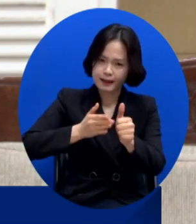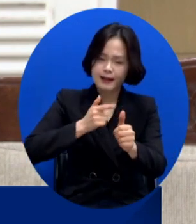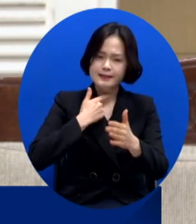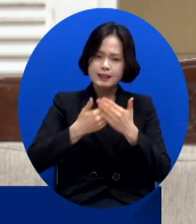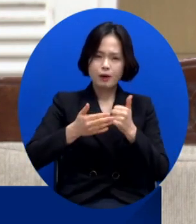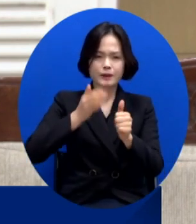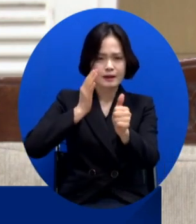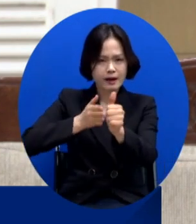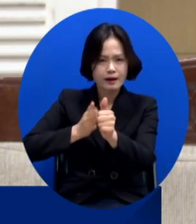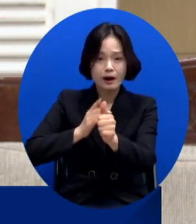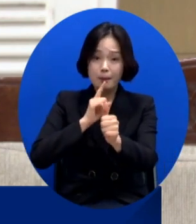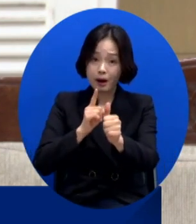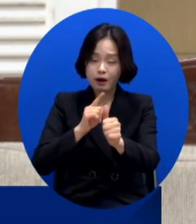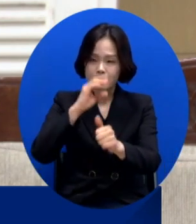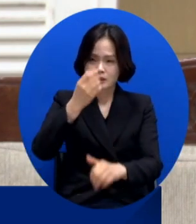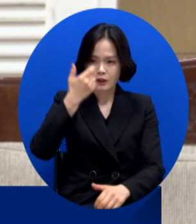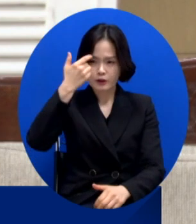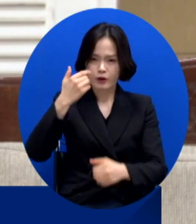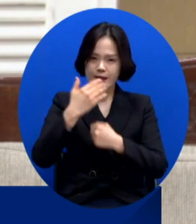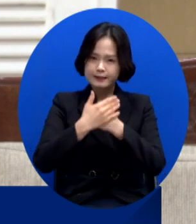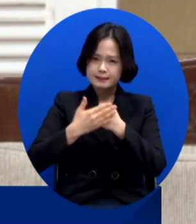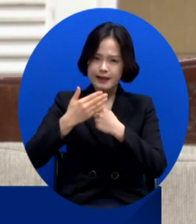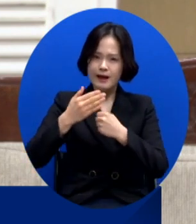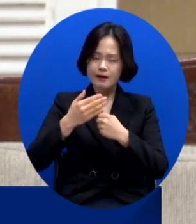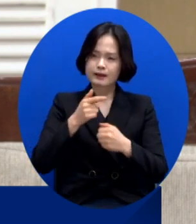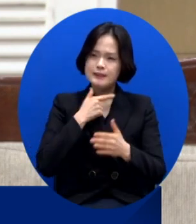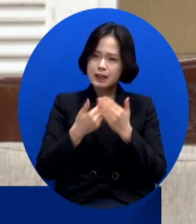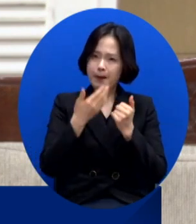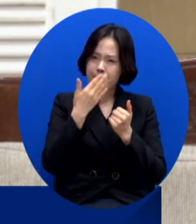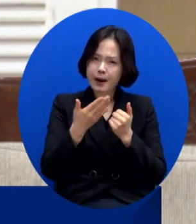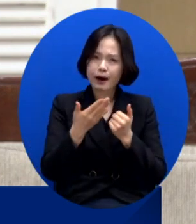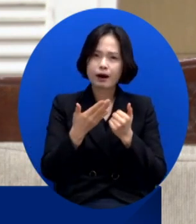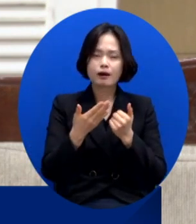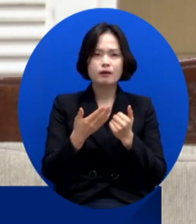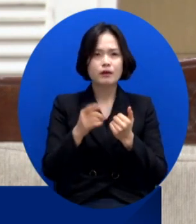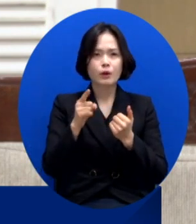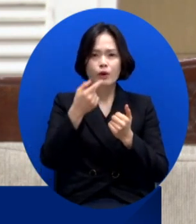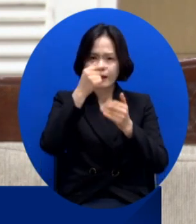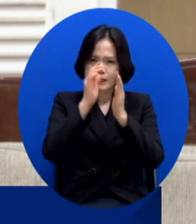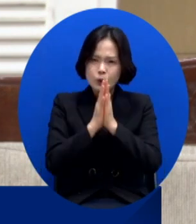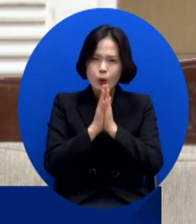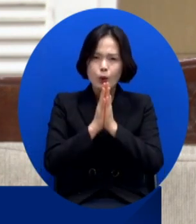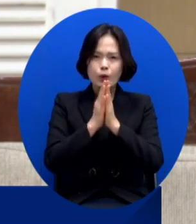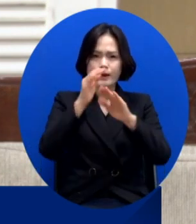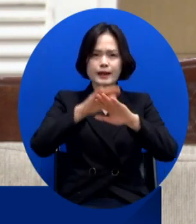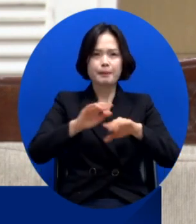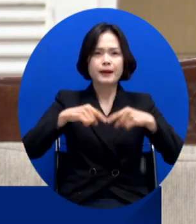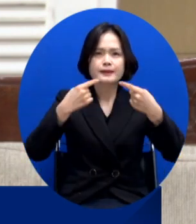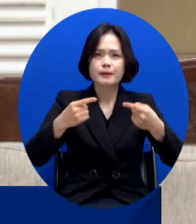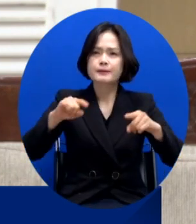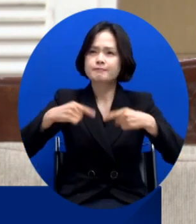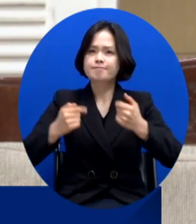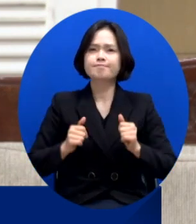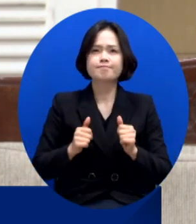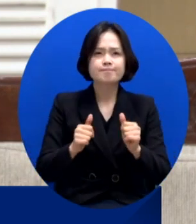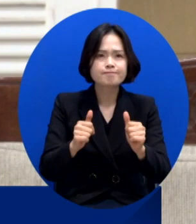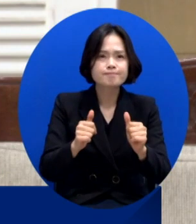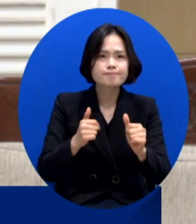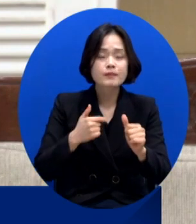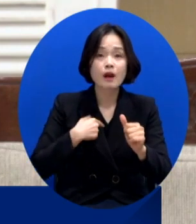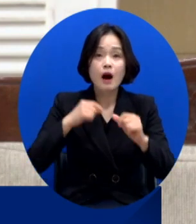성령의 은사를 받을 수 있는 목사님이 진행하시는 그런 집회 부분들에 꾸준히 참석하다 보니 제가